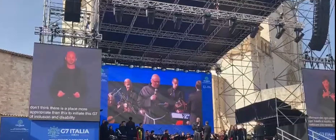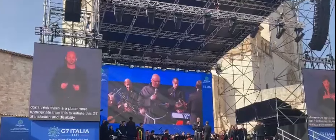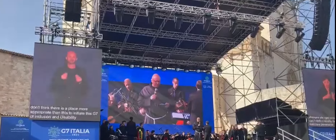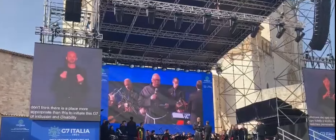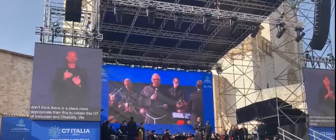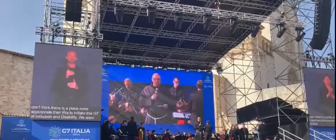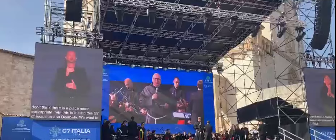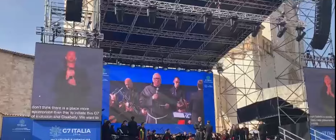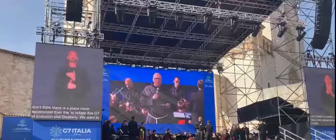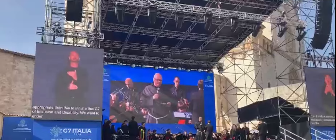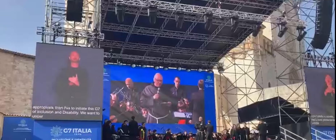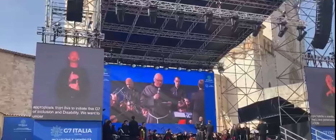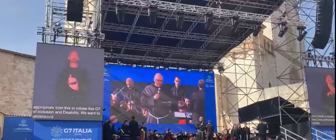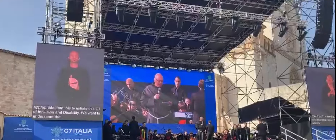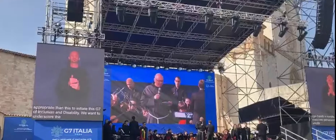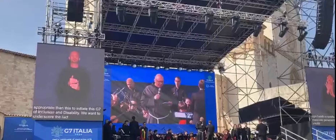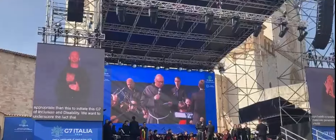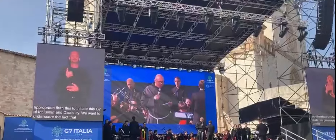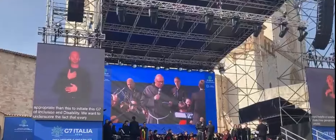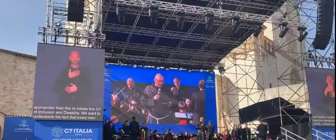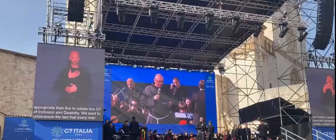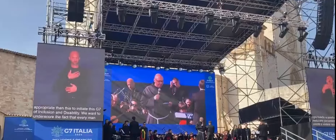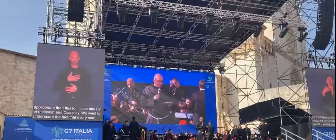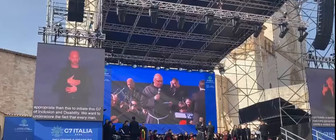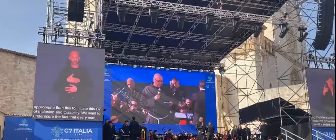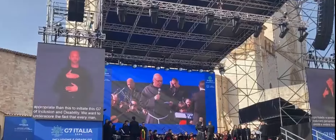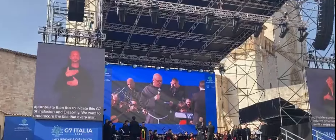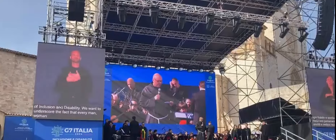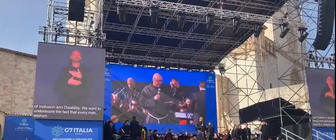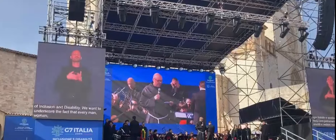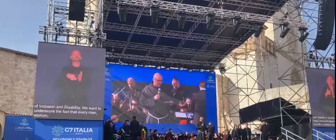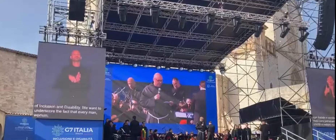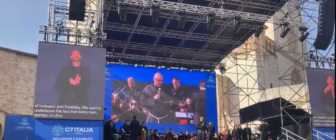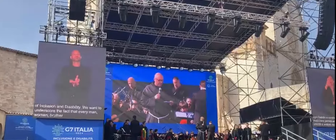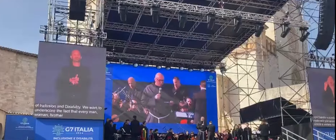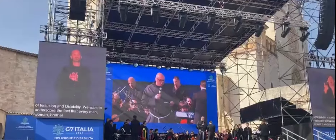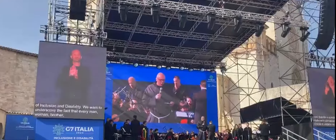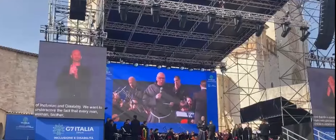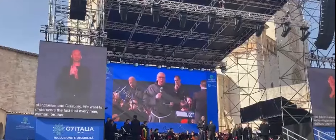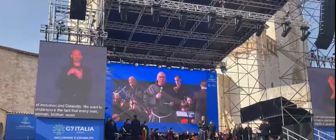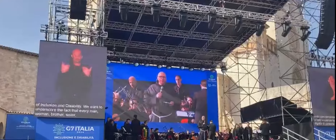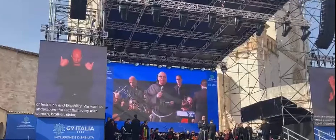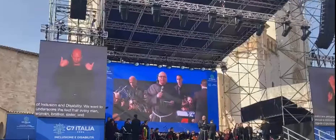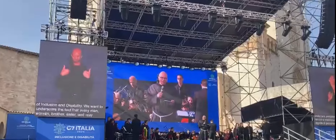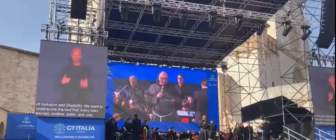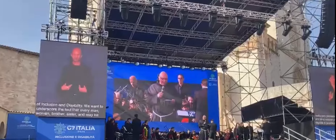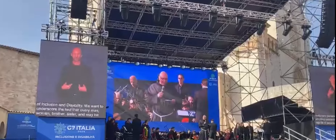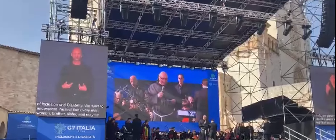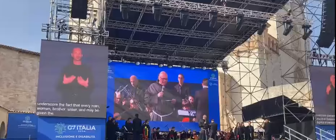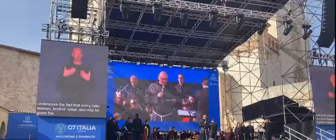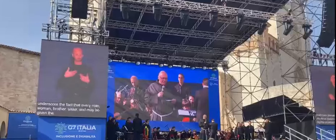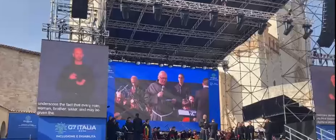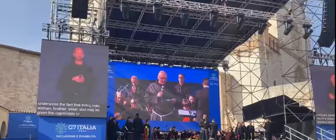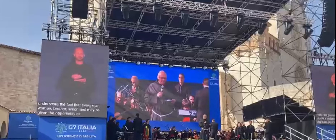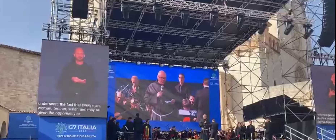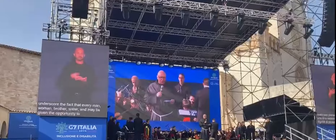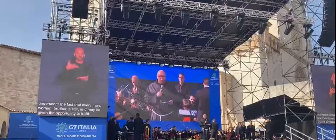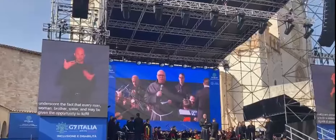e vedere riconosciuta la propria dignità di persona. Tutto ciò passa